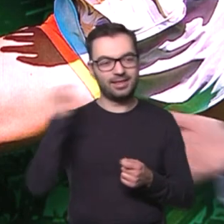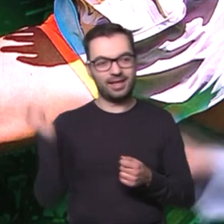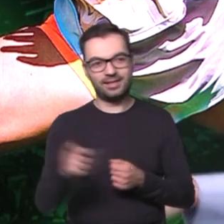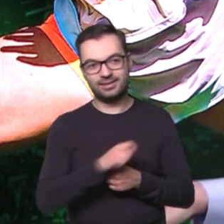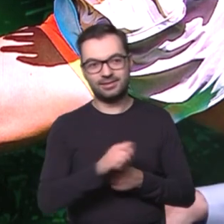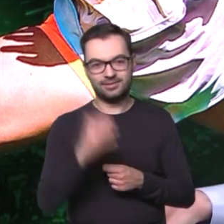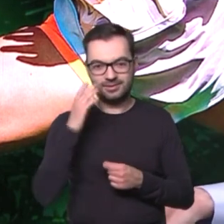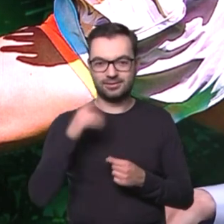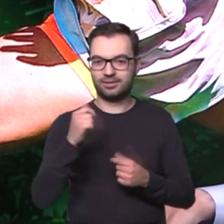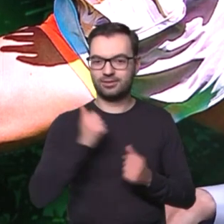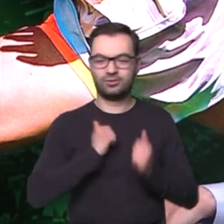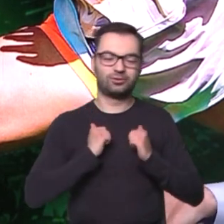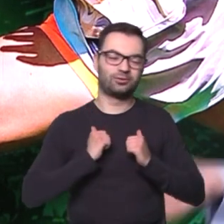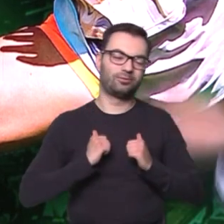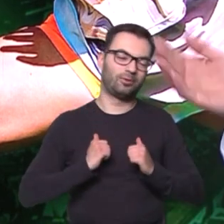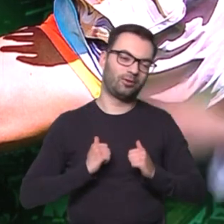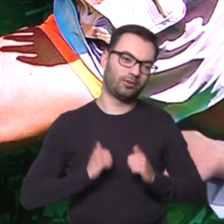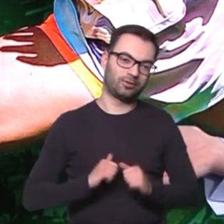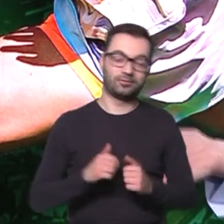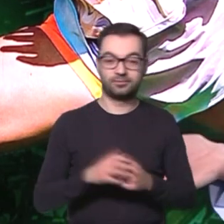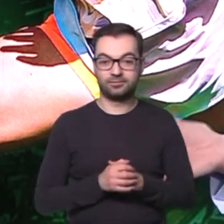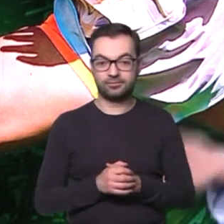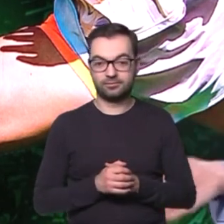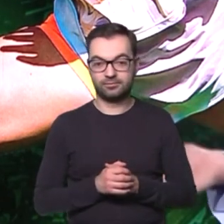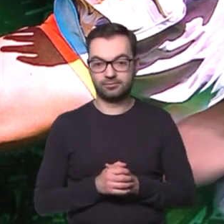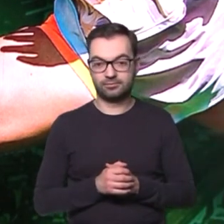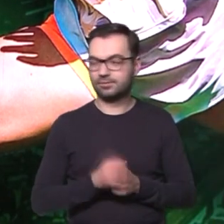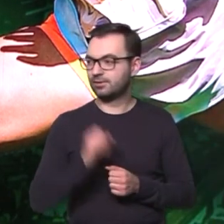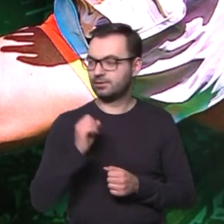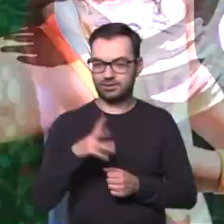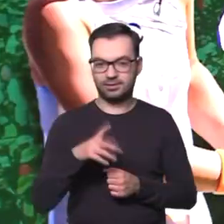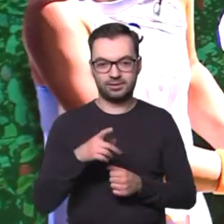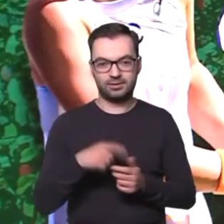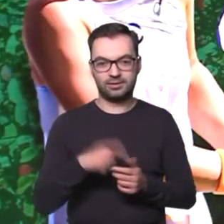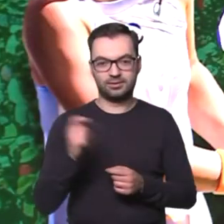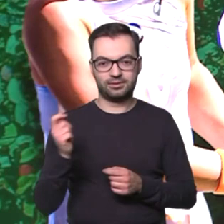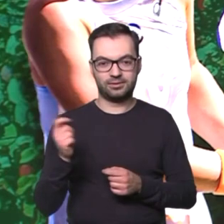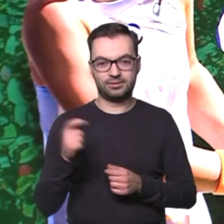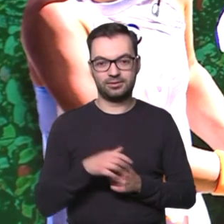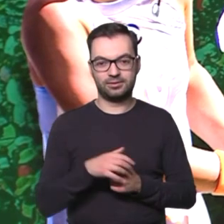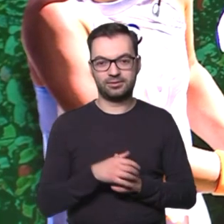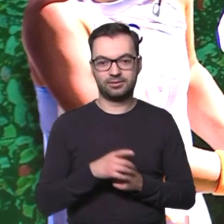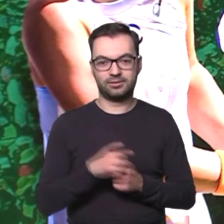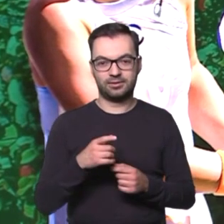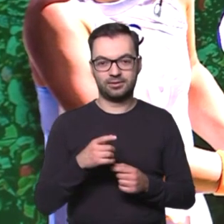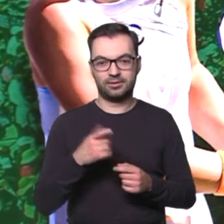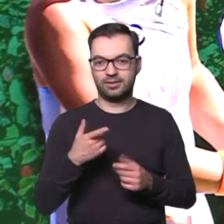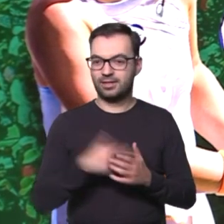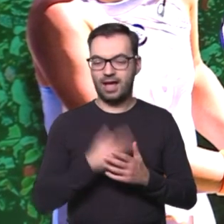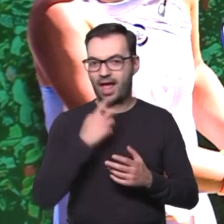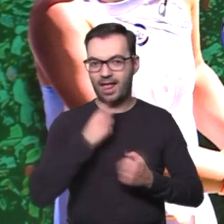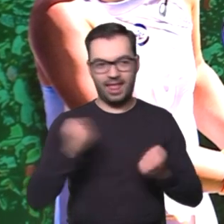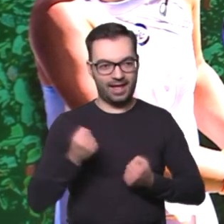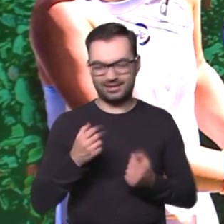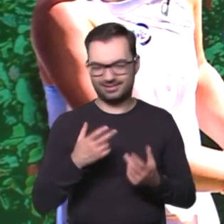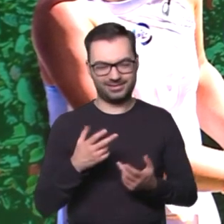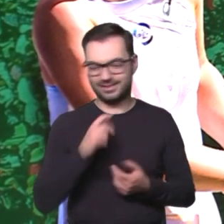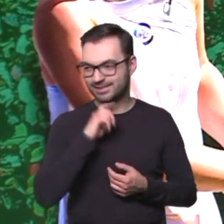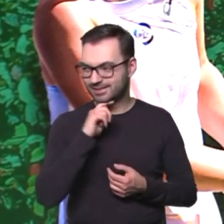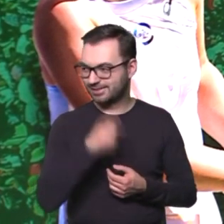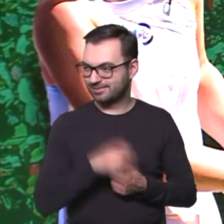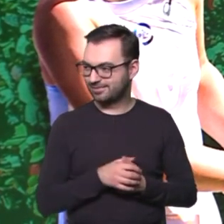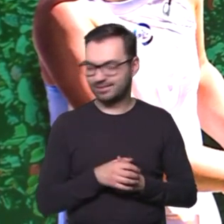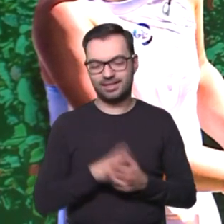wiemy, chyba jedna z najspokojniejszych. I co ciekawe... Powiedzieć o nim, że jest wulkanem energii, tak, to mocna wszystkie